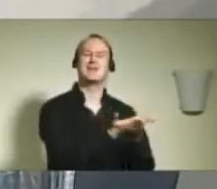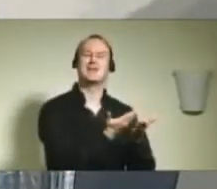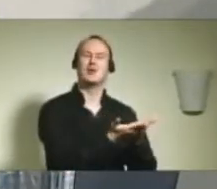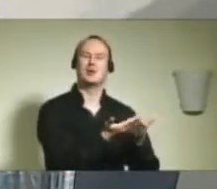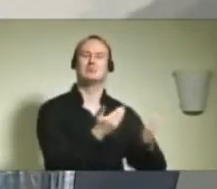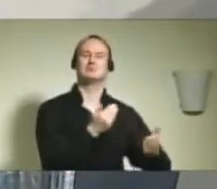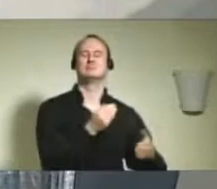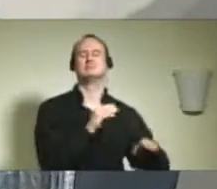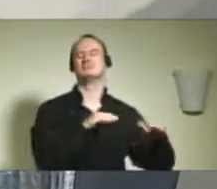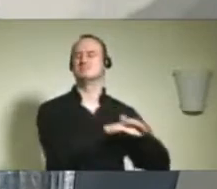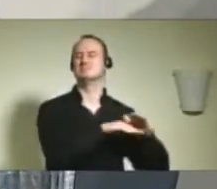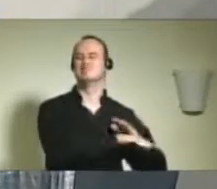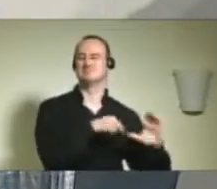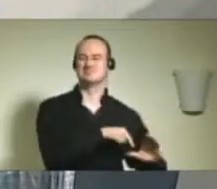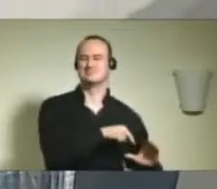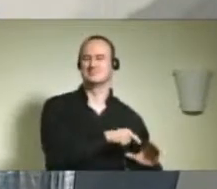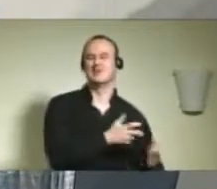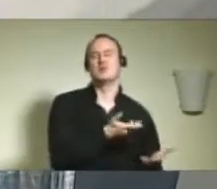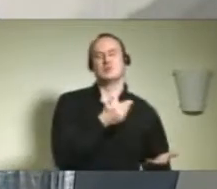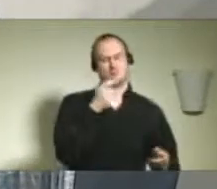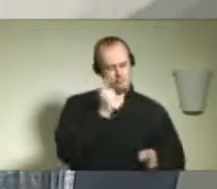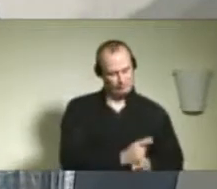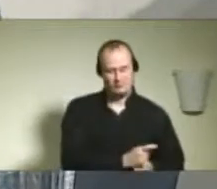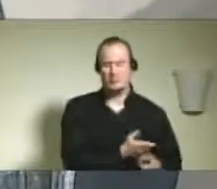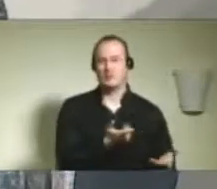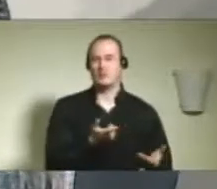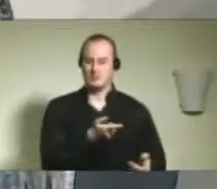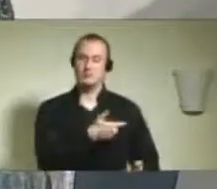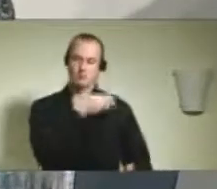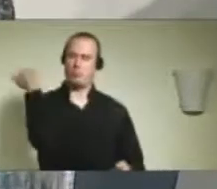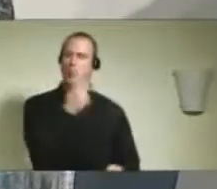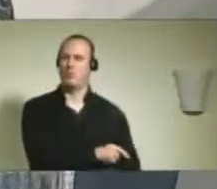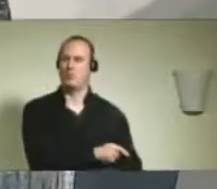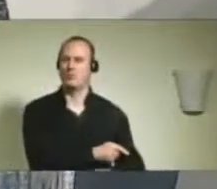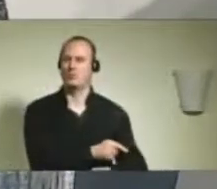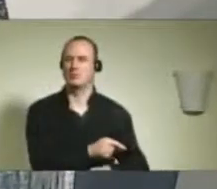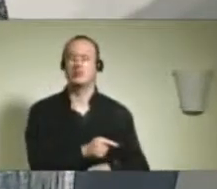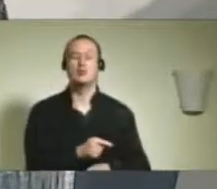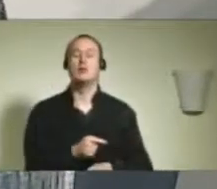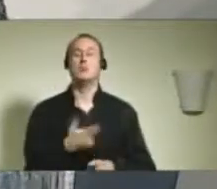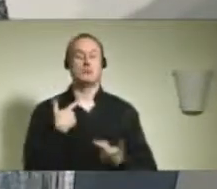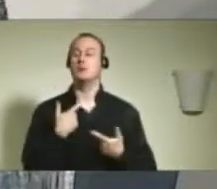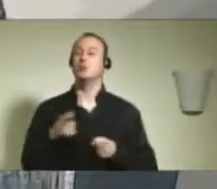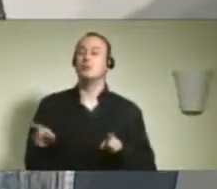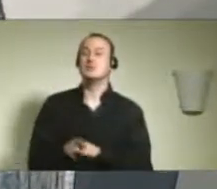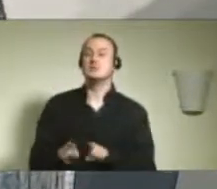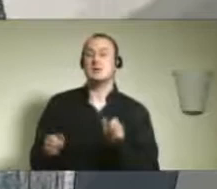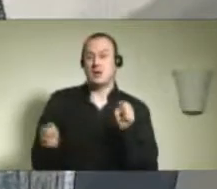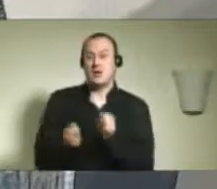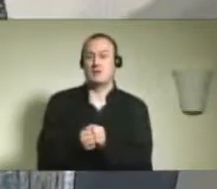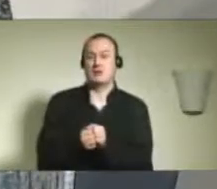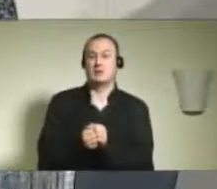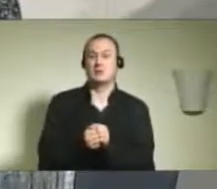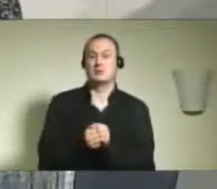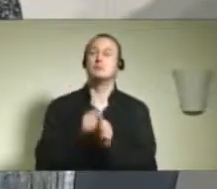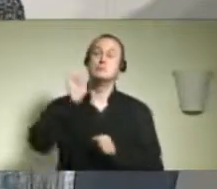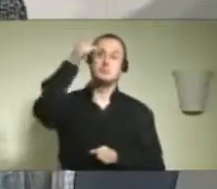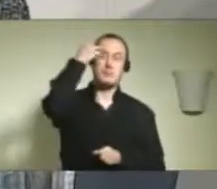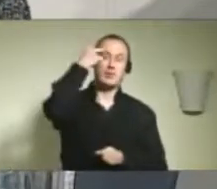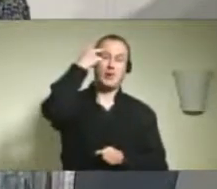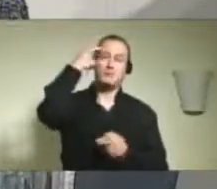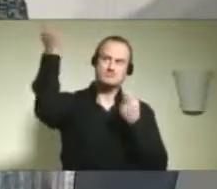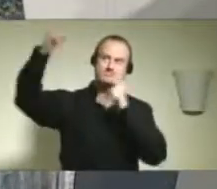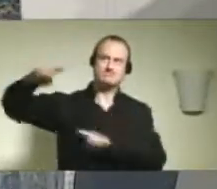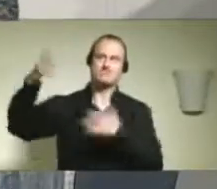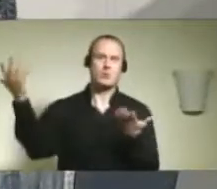c'est on a négocié un accord quand les gens changeaient de métier, qu'ils puissent avoir une formation